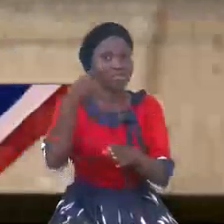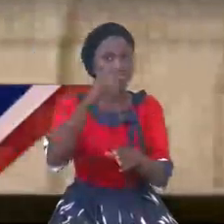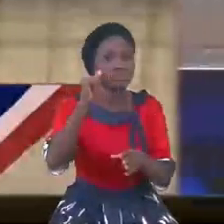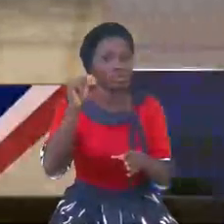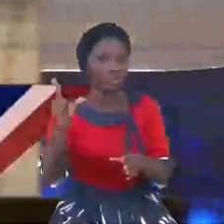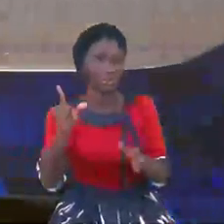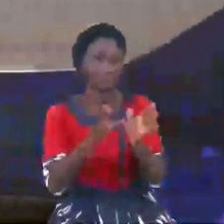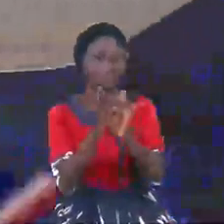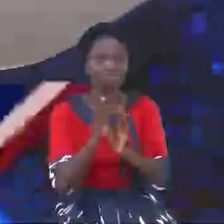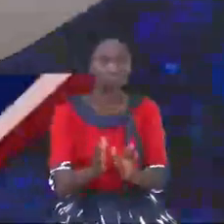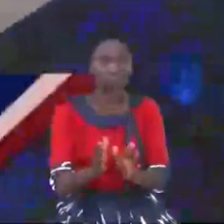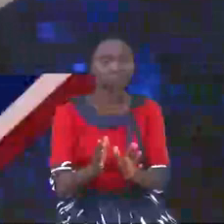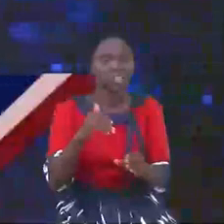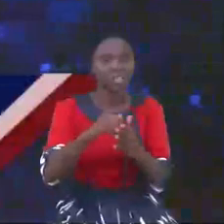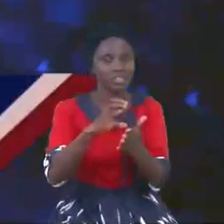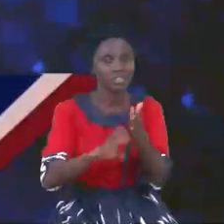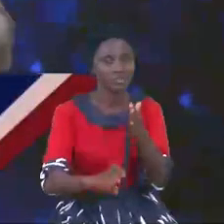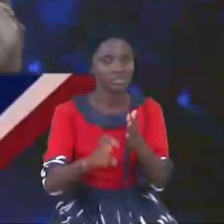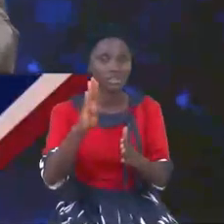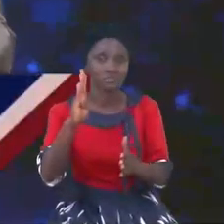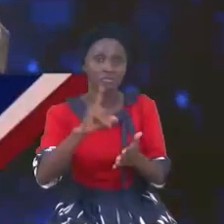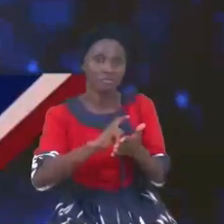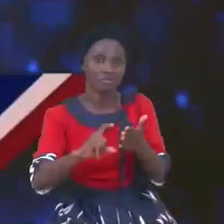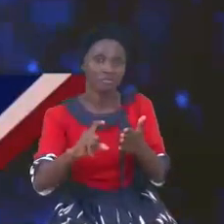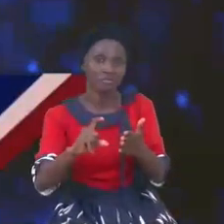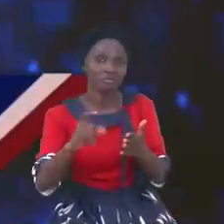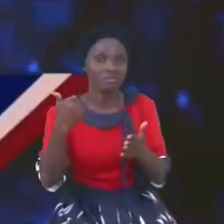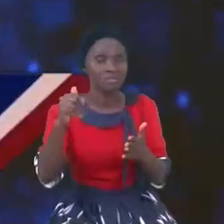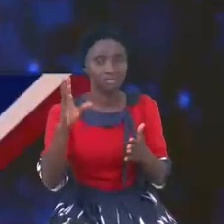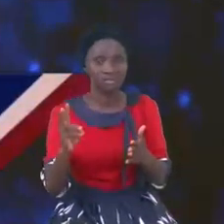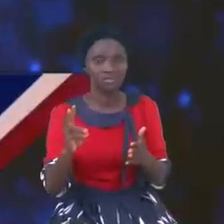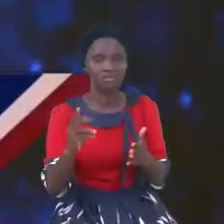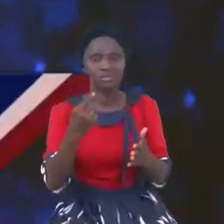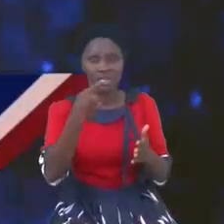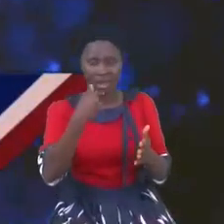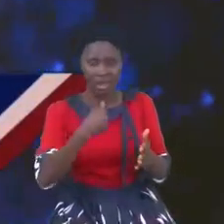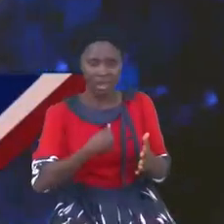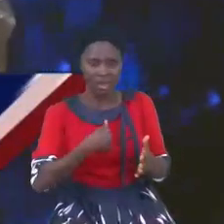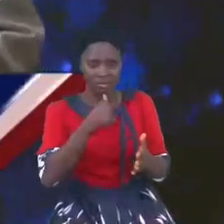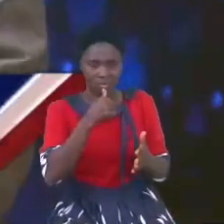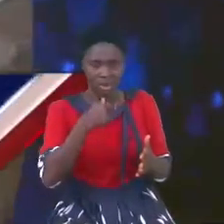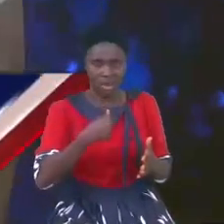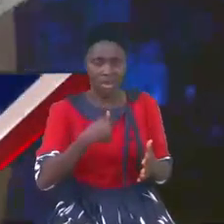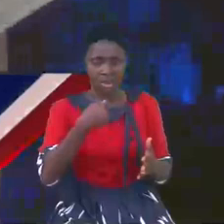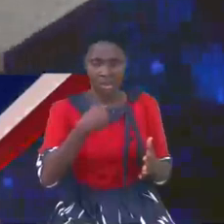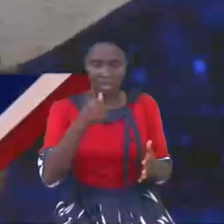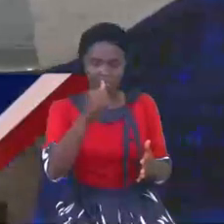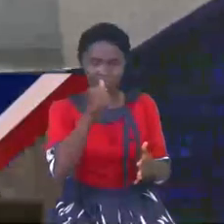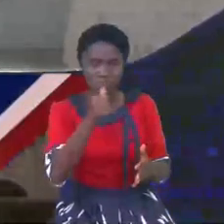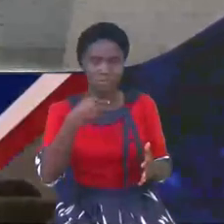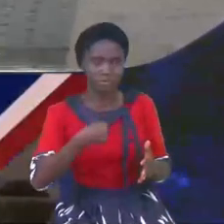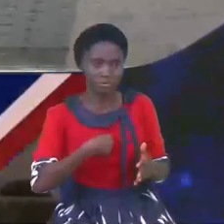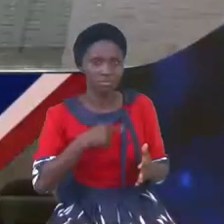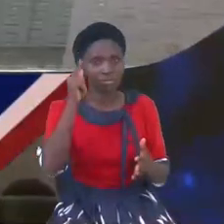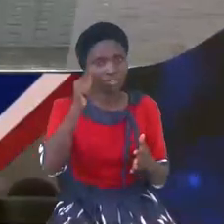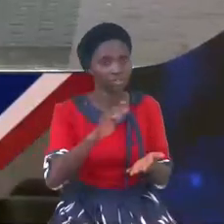Galates chapitre 4, verset 16. Suis-je devenu votre ennemi en vous disant la